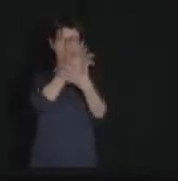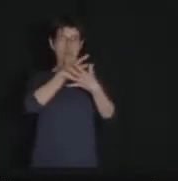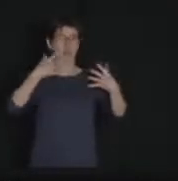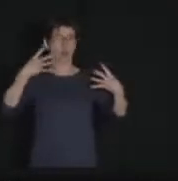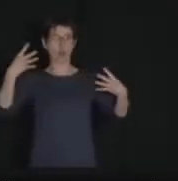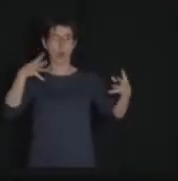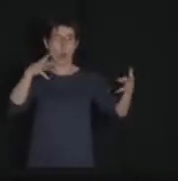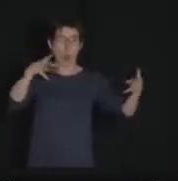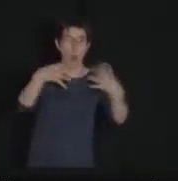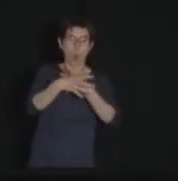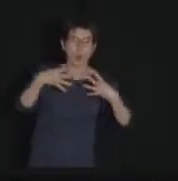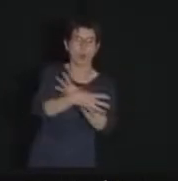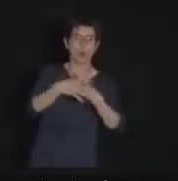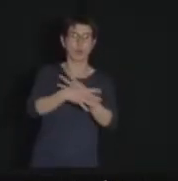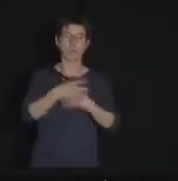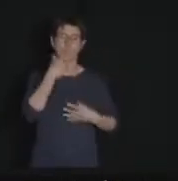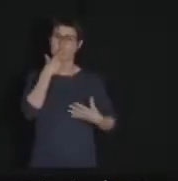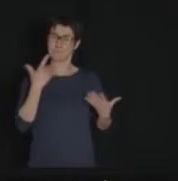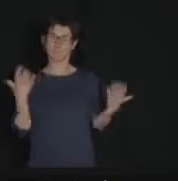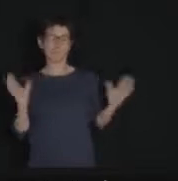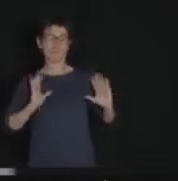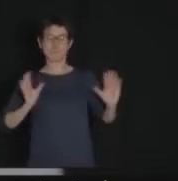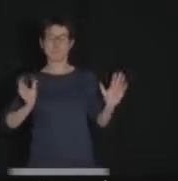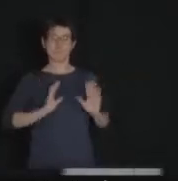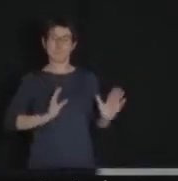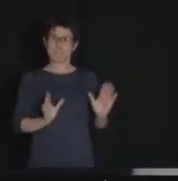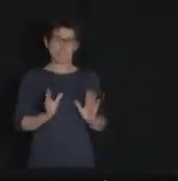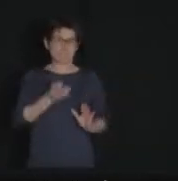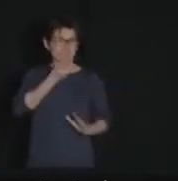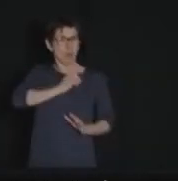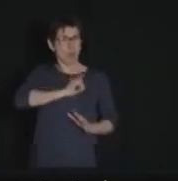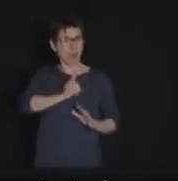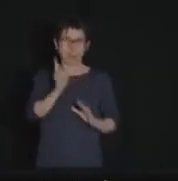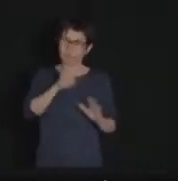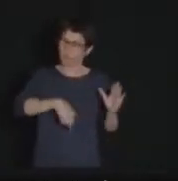traitement. Ces satellites m'amènent au domaine de l'espace.